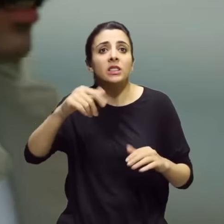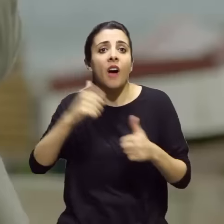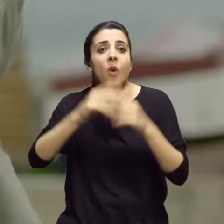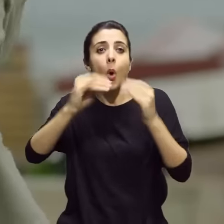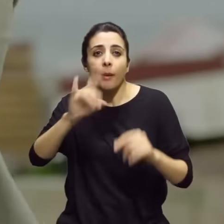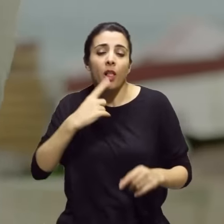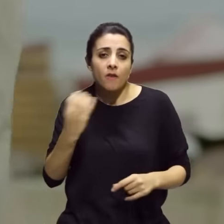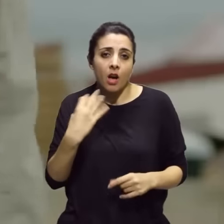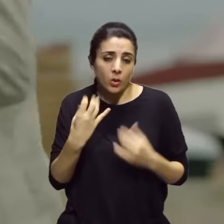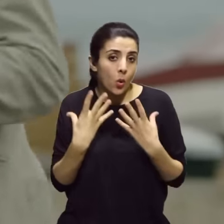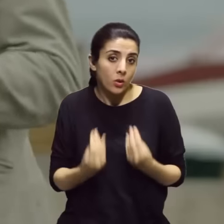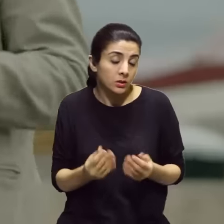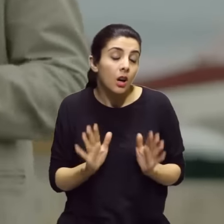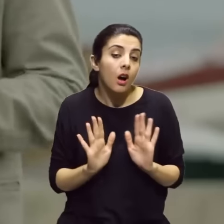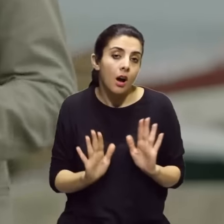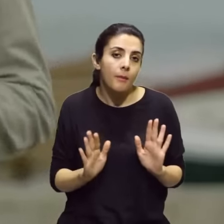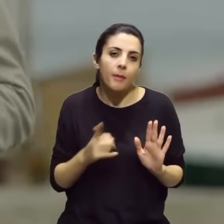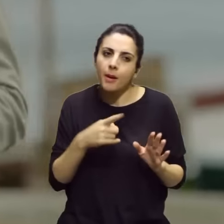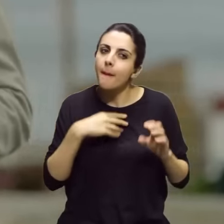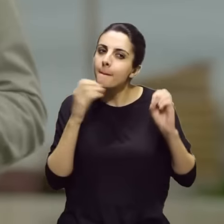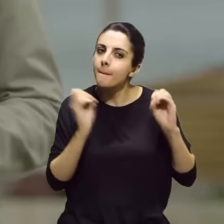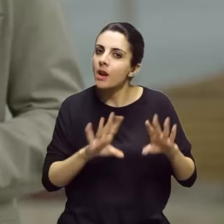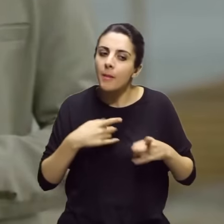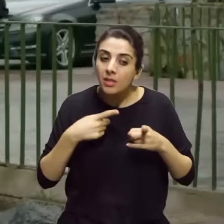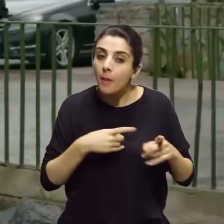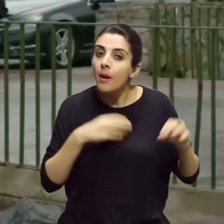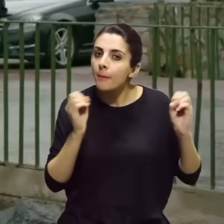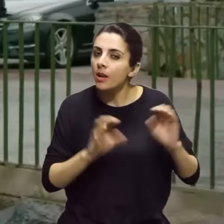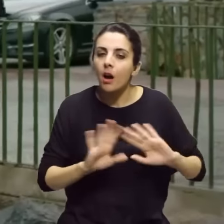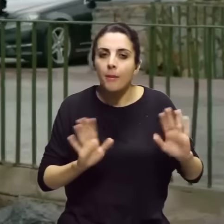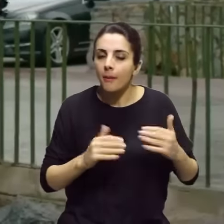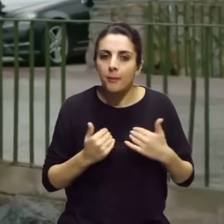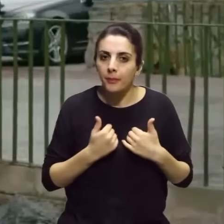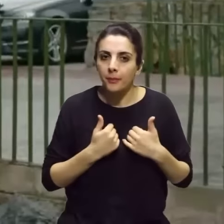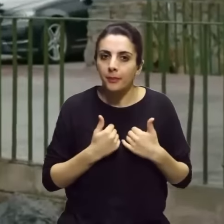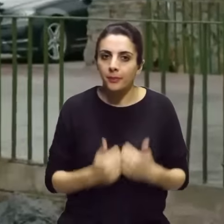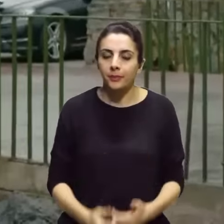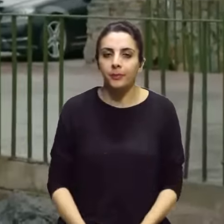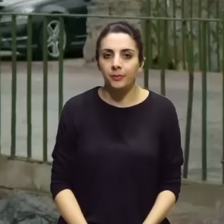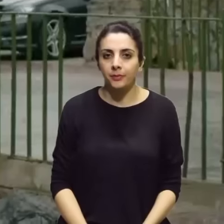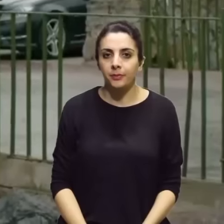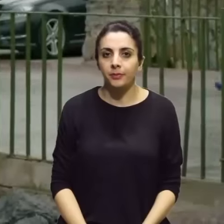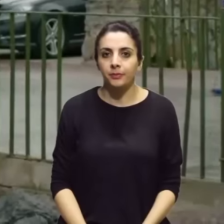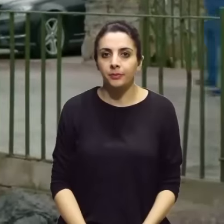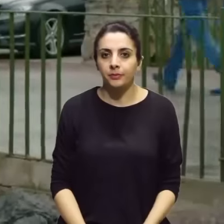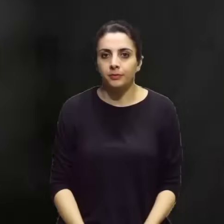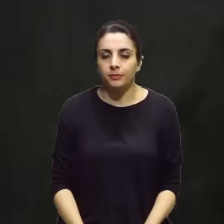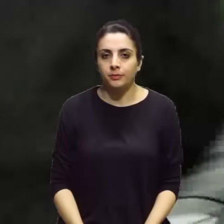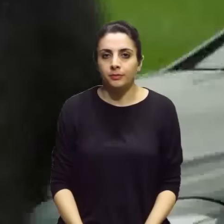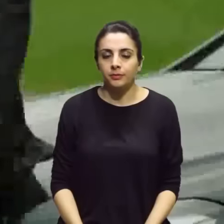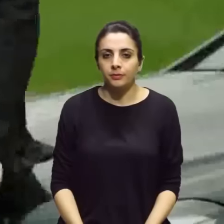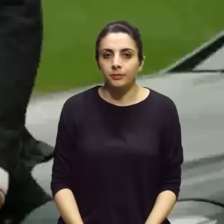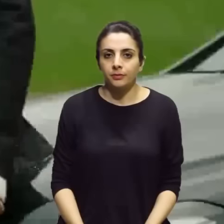diyecekler. Ama peşini bırakmayacağım bu işin. Parkın girişindeki arabanın önünde Tahir oturuyor telefonu aldı.